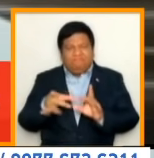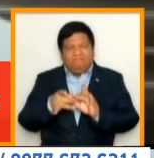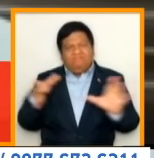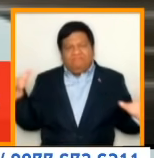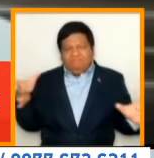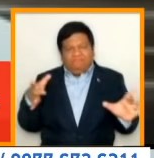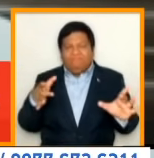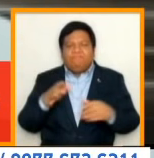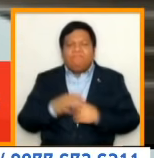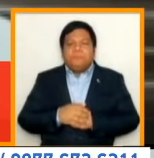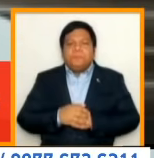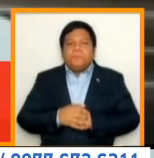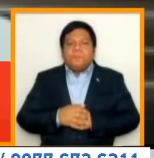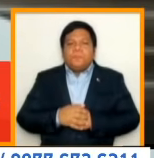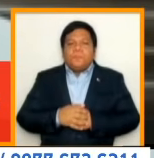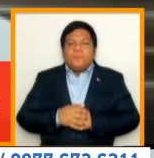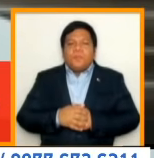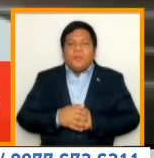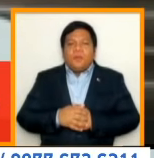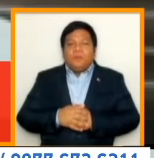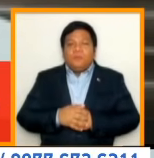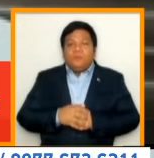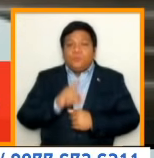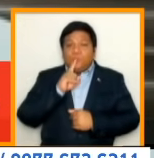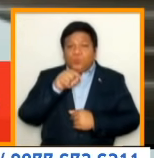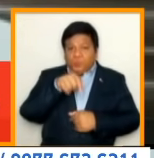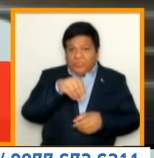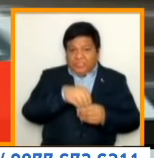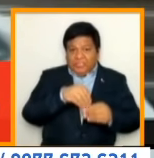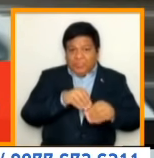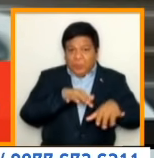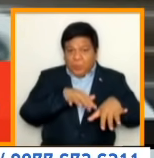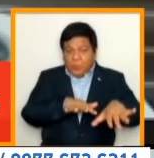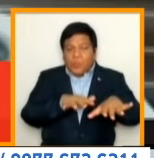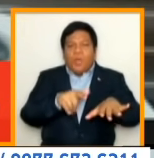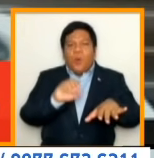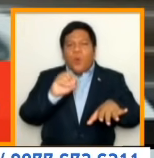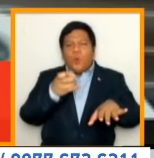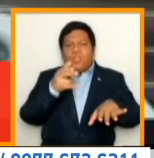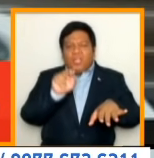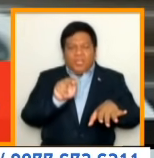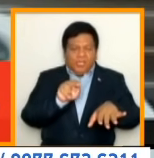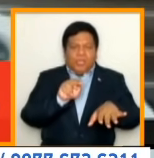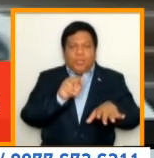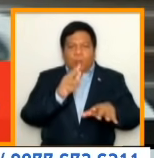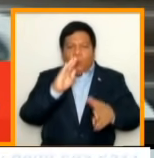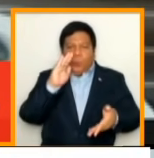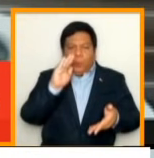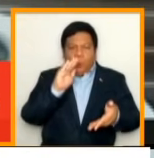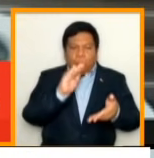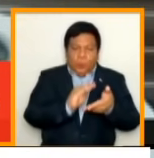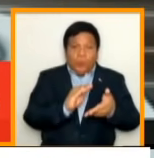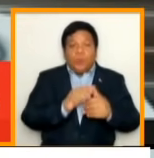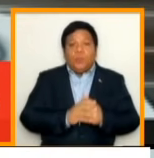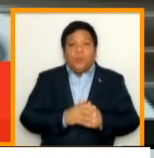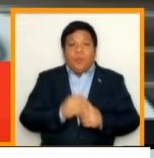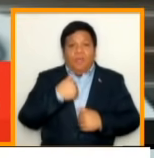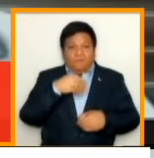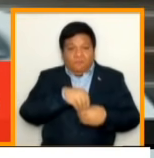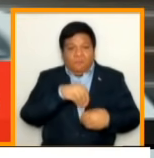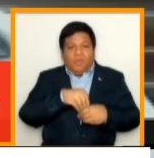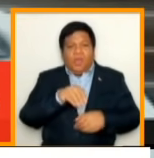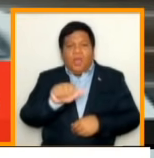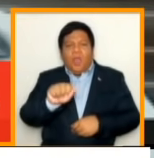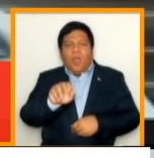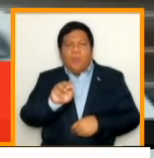dissolved oxygen. Kaya hindi po natin siya makonect. Taas yung level ng ammonia. At